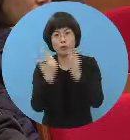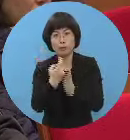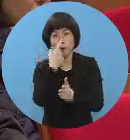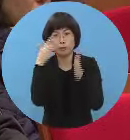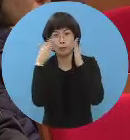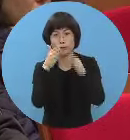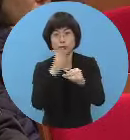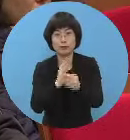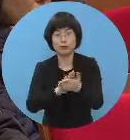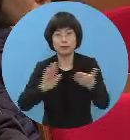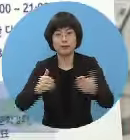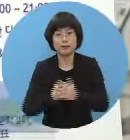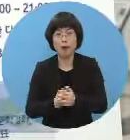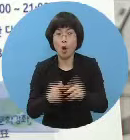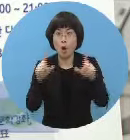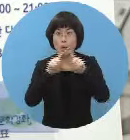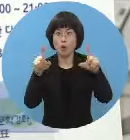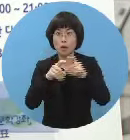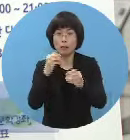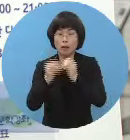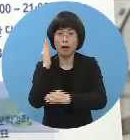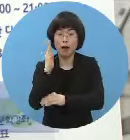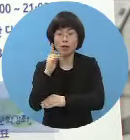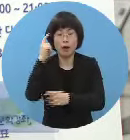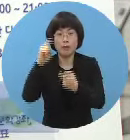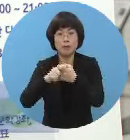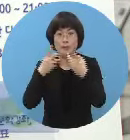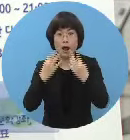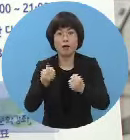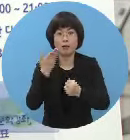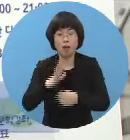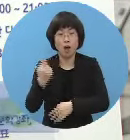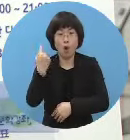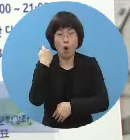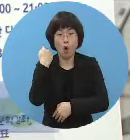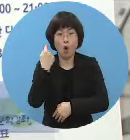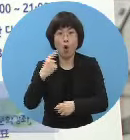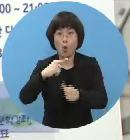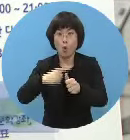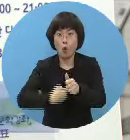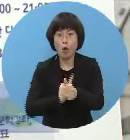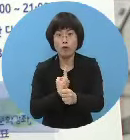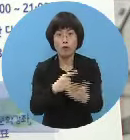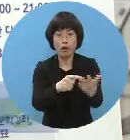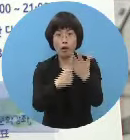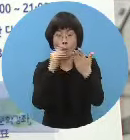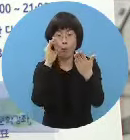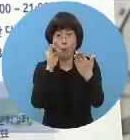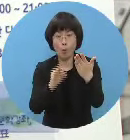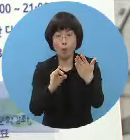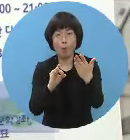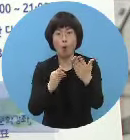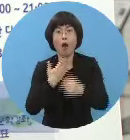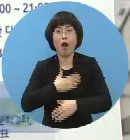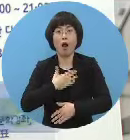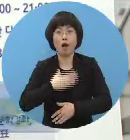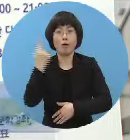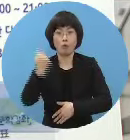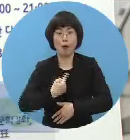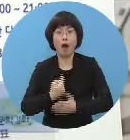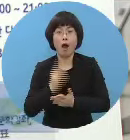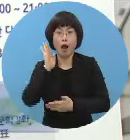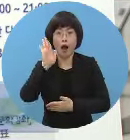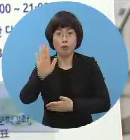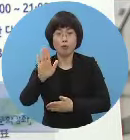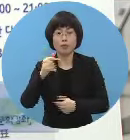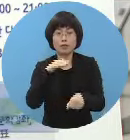가는 줄 모릅니다. 평소에 인문학 강의 듣고 싶었었는데요. 어제 우연히 도서관에 왔다가 이효재 선생님 강의 하신다는 내용